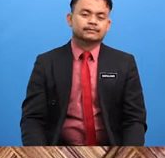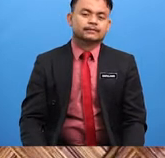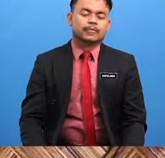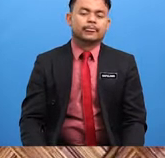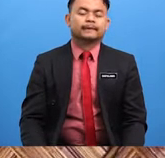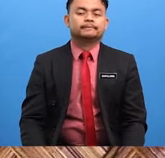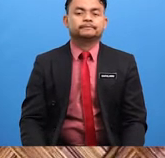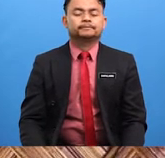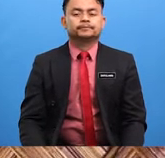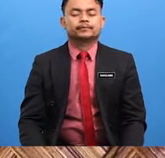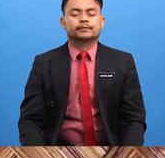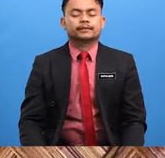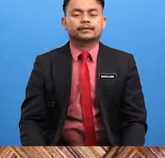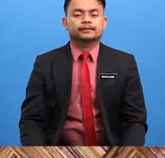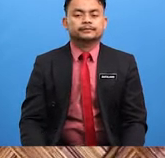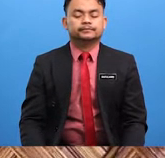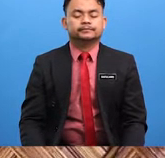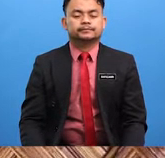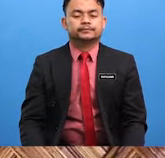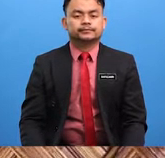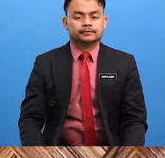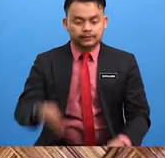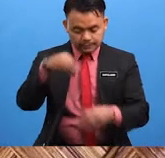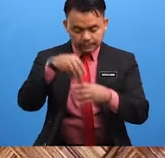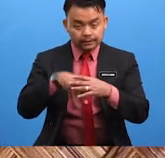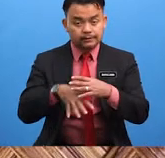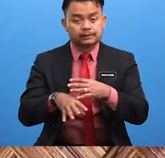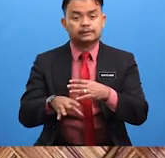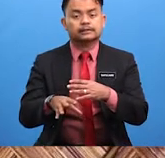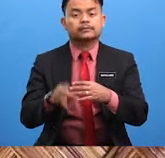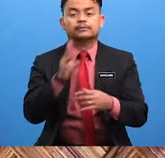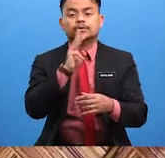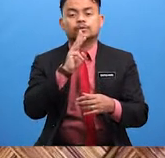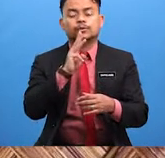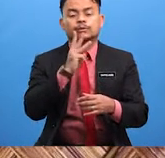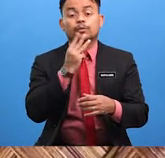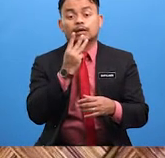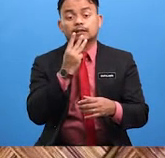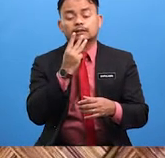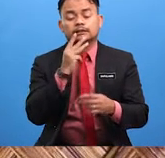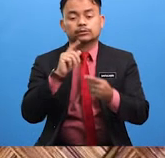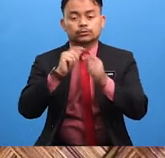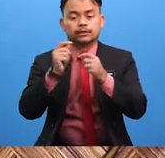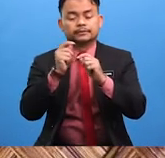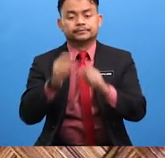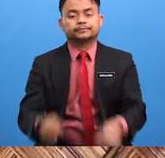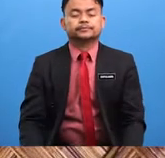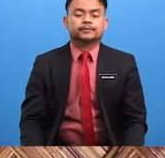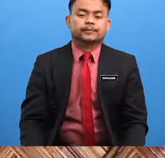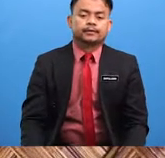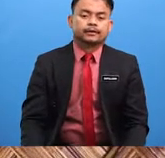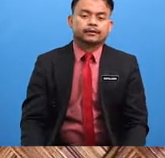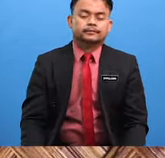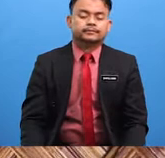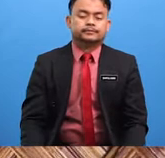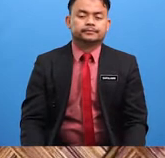menjadi putih apabila ianya menjalani proses pengeringan. Proses merendam ini juga boleh dilakukan di